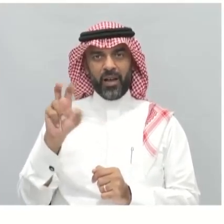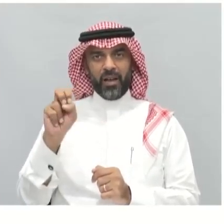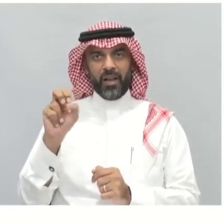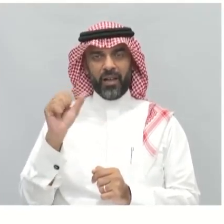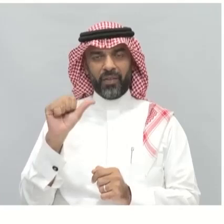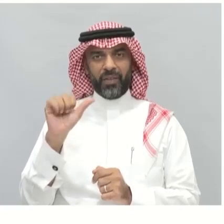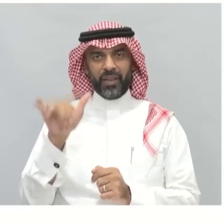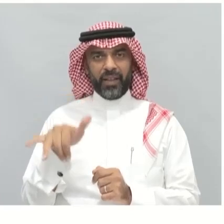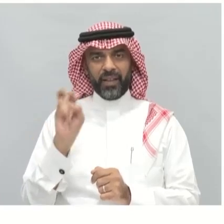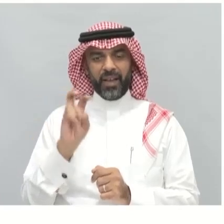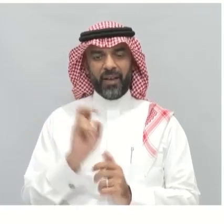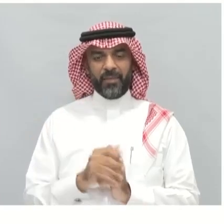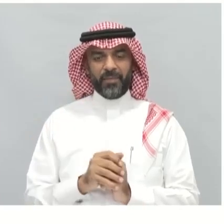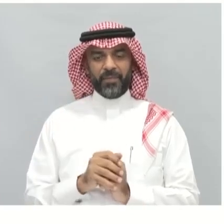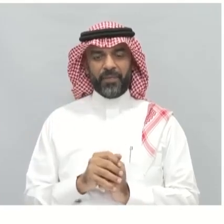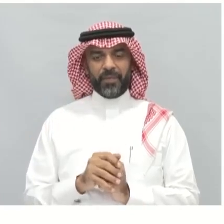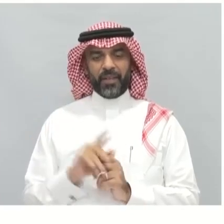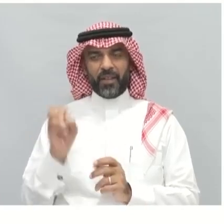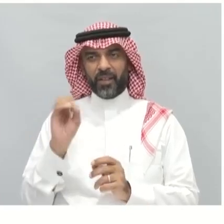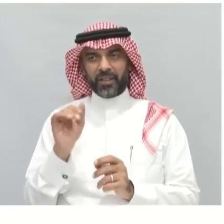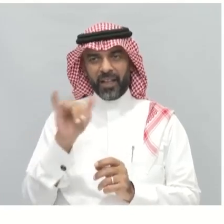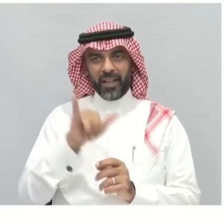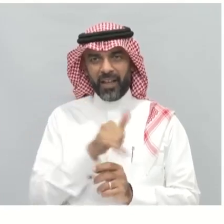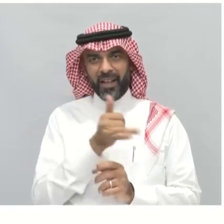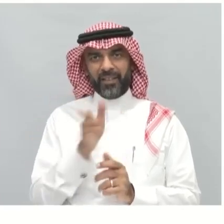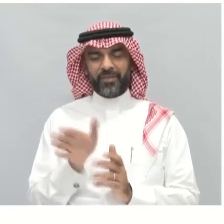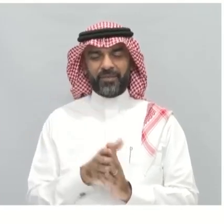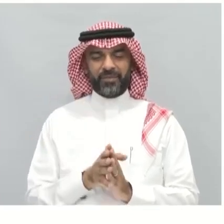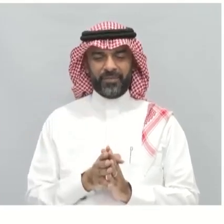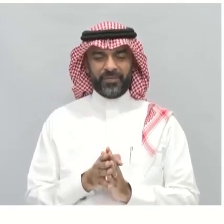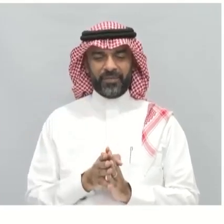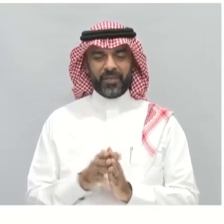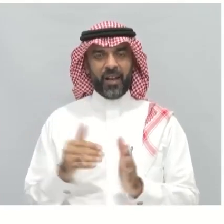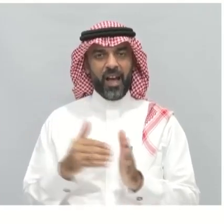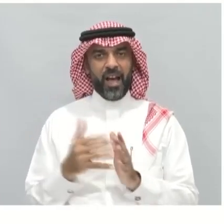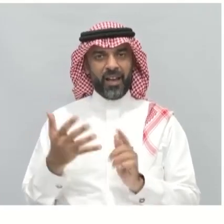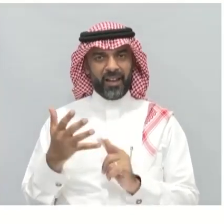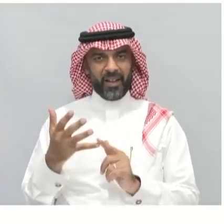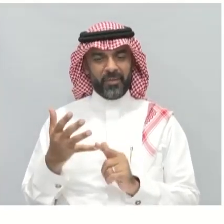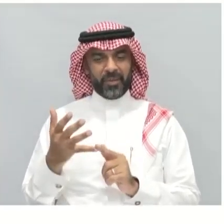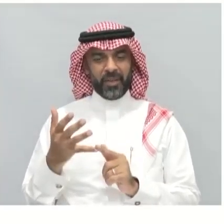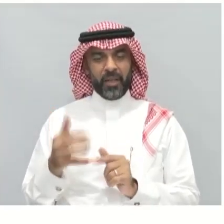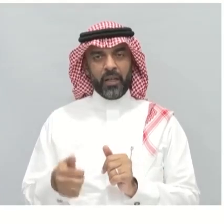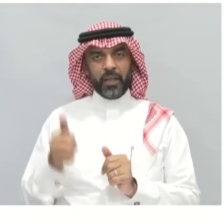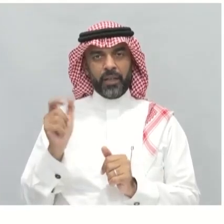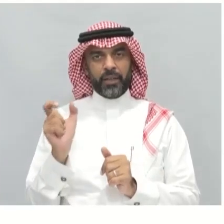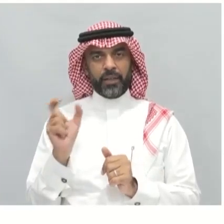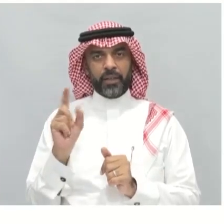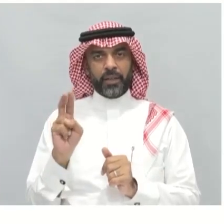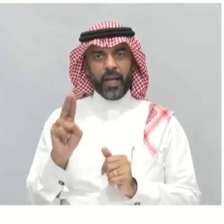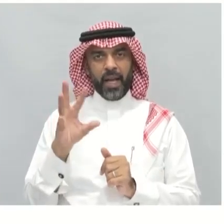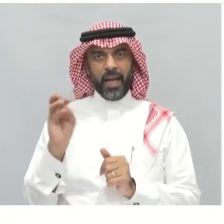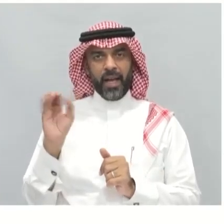اذا هنا الف لينه كتبت على صوره الياء والجمله الخامسه انتهى